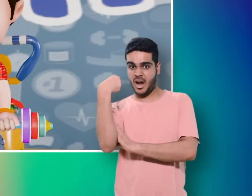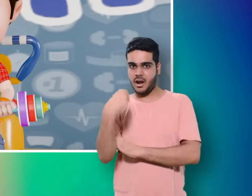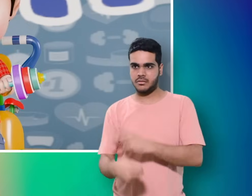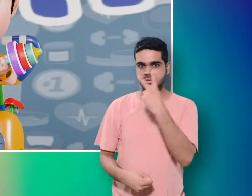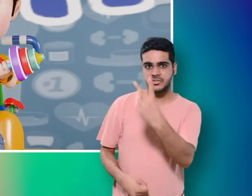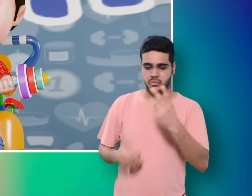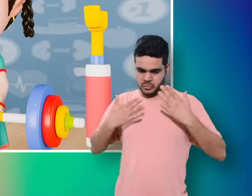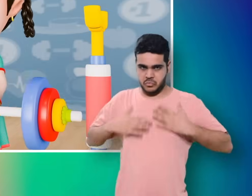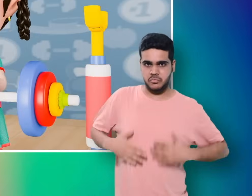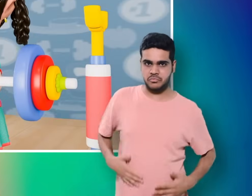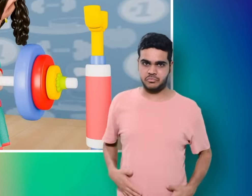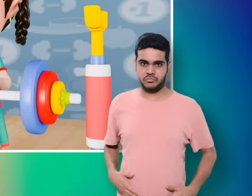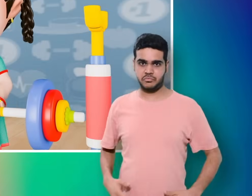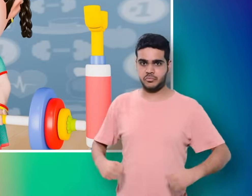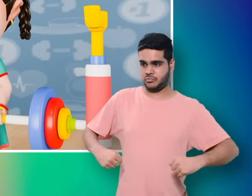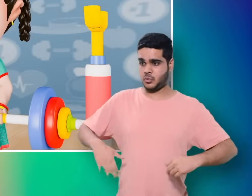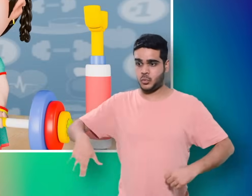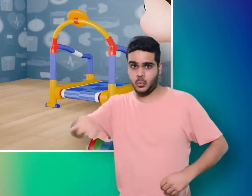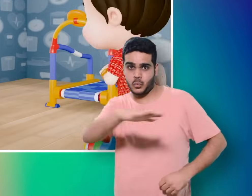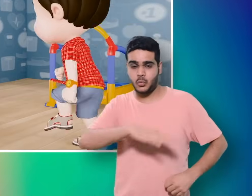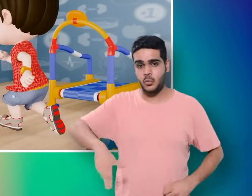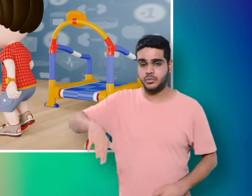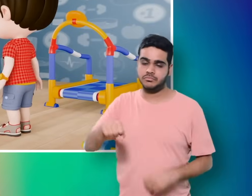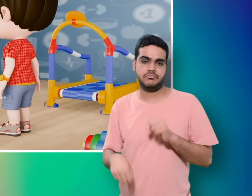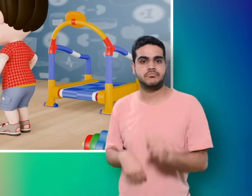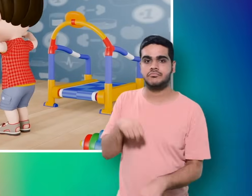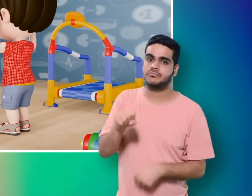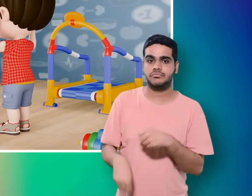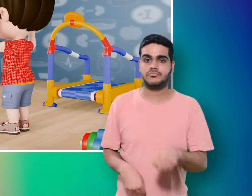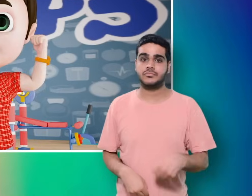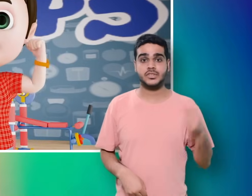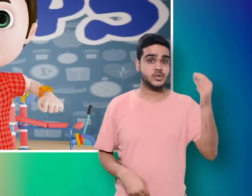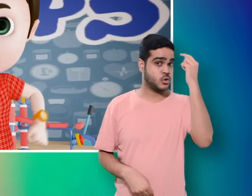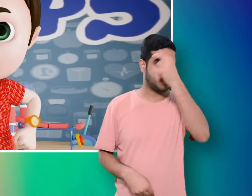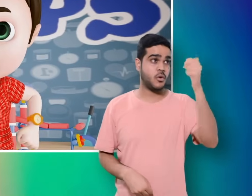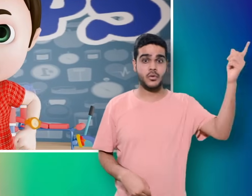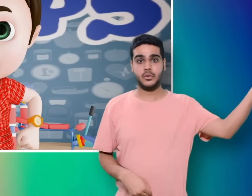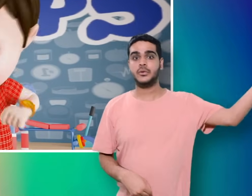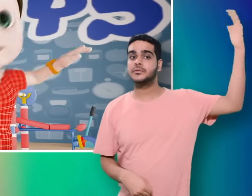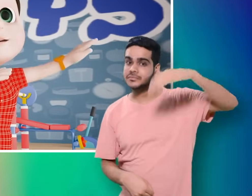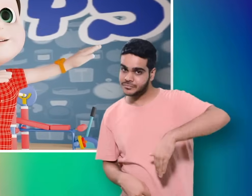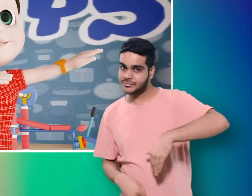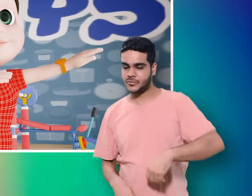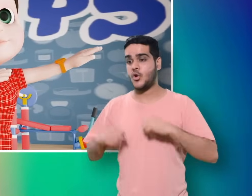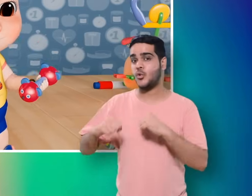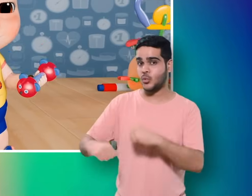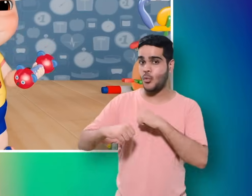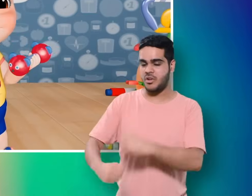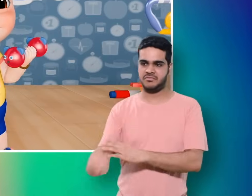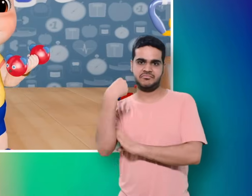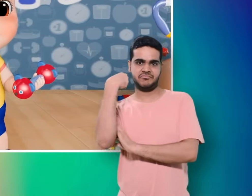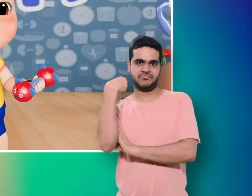घोड़ा अपना तगड़ा है, देखो कितनी चर्बी है, चलता है महरोली में पर घोड़ा अपना अरबी